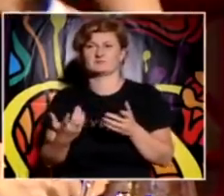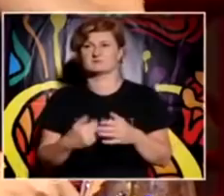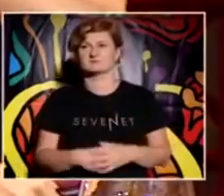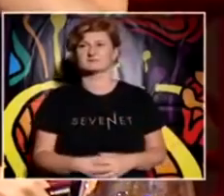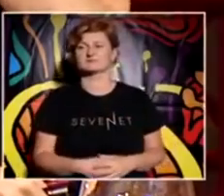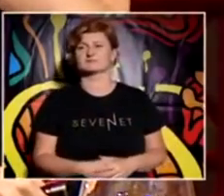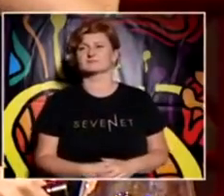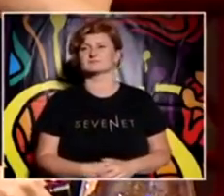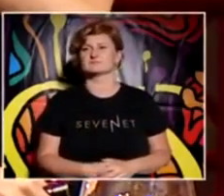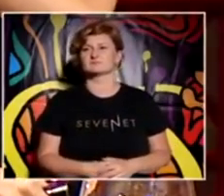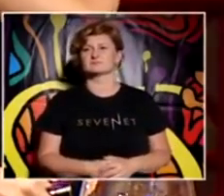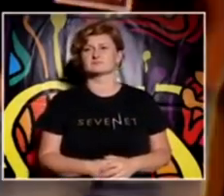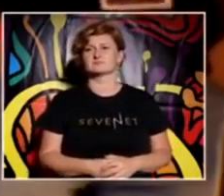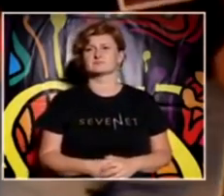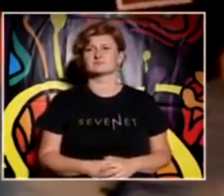rozwiązanie.